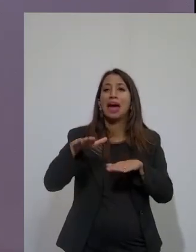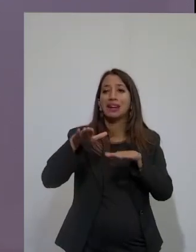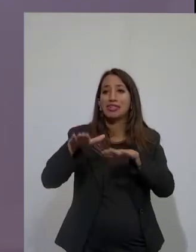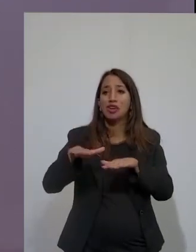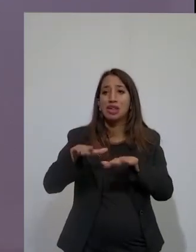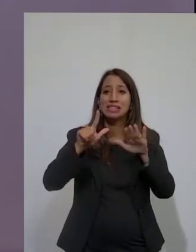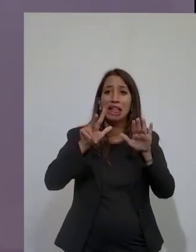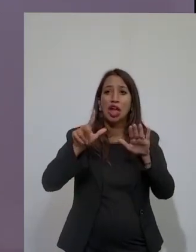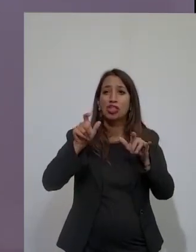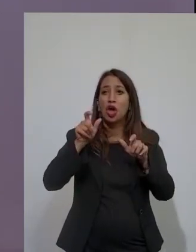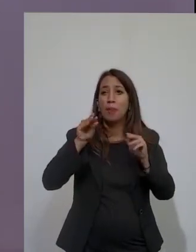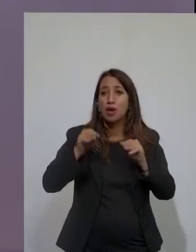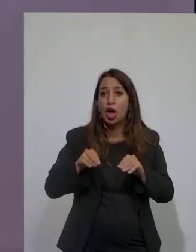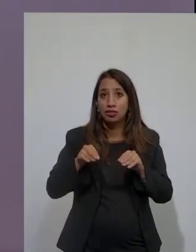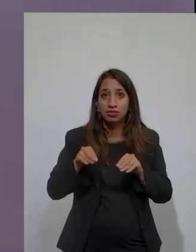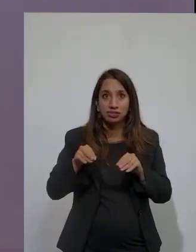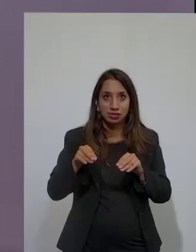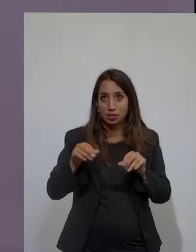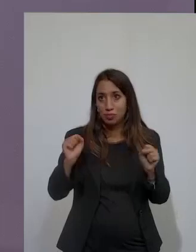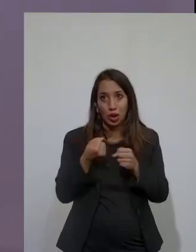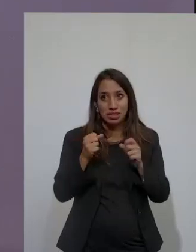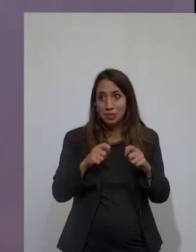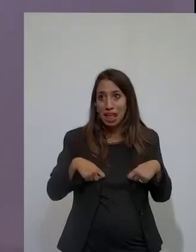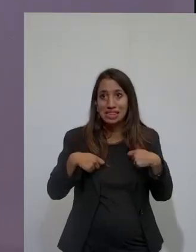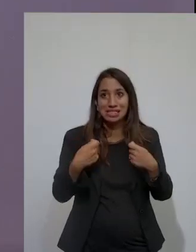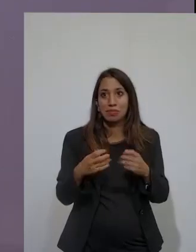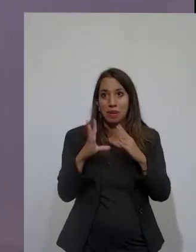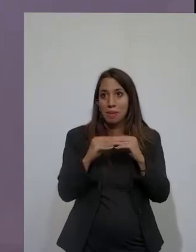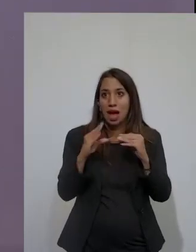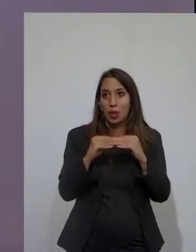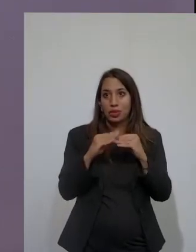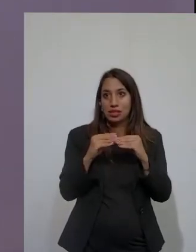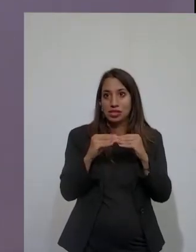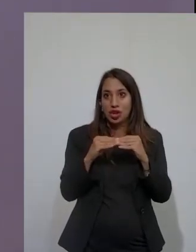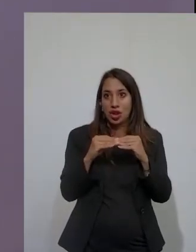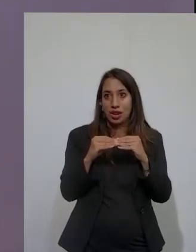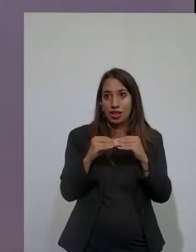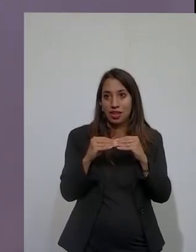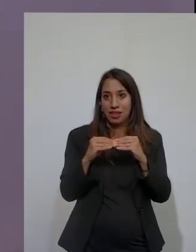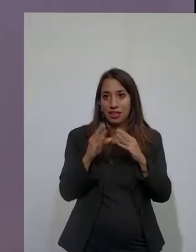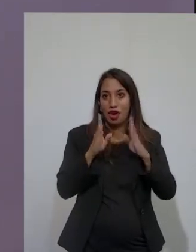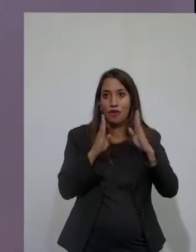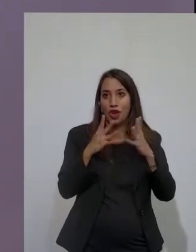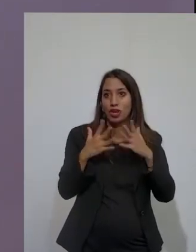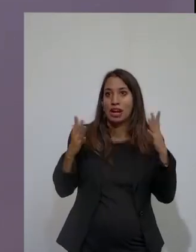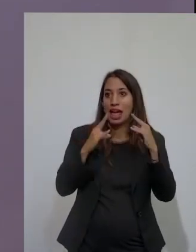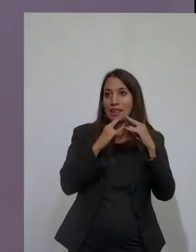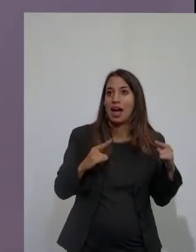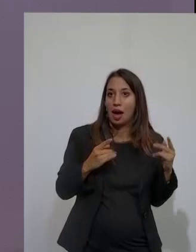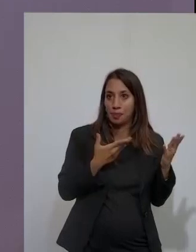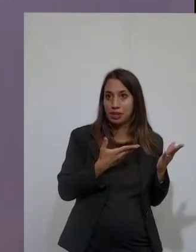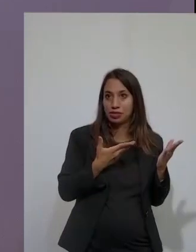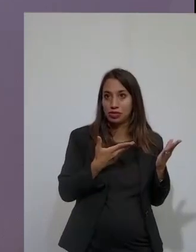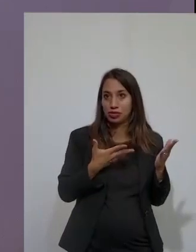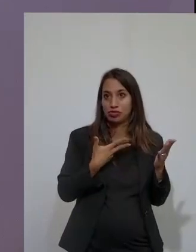posti è chiaro che non può sostenere i costi manutentivi di un grande campeggio che